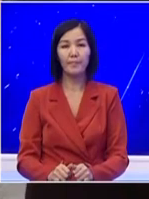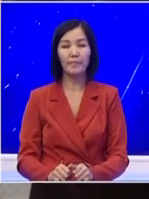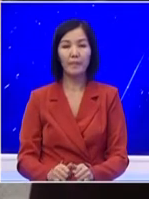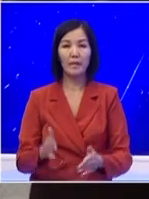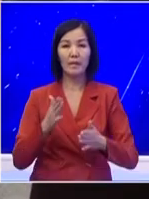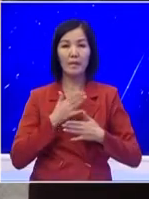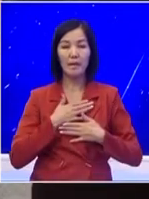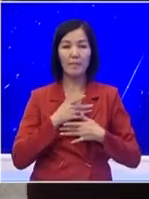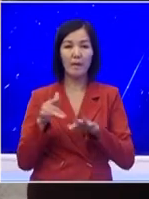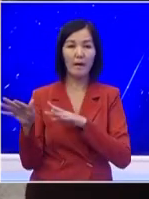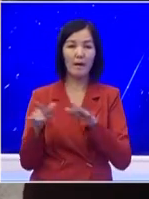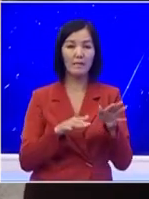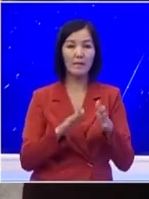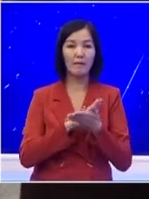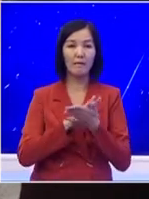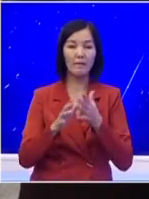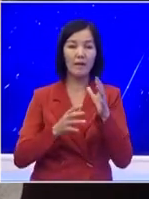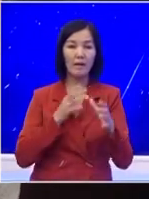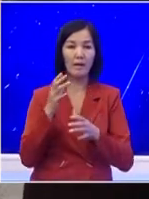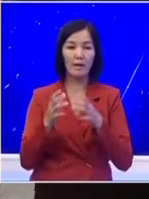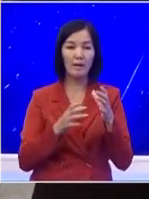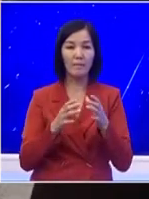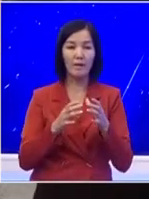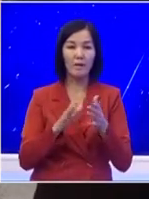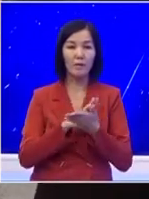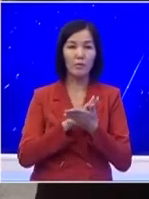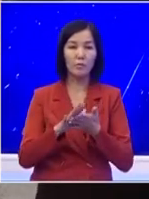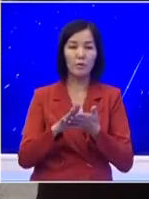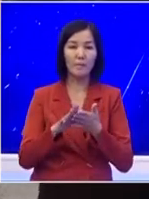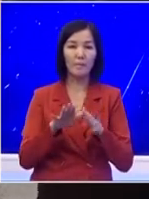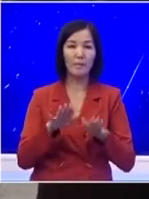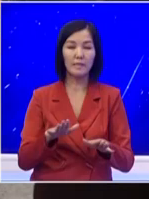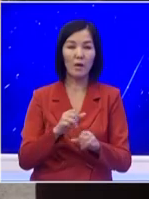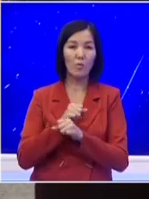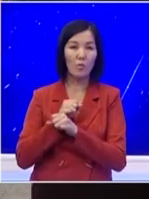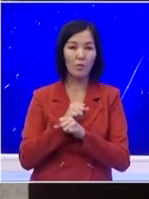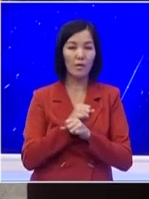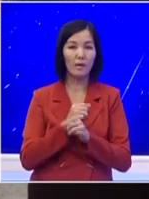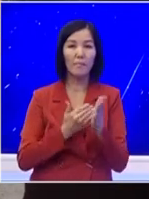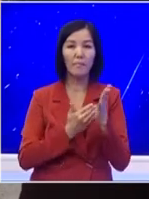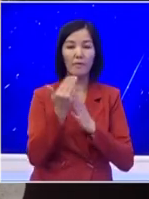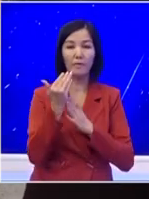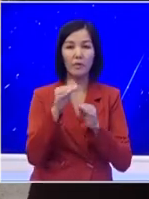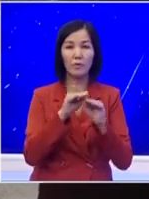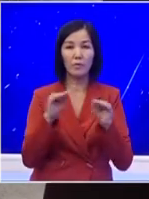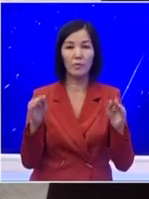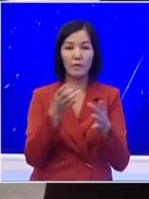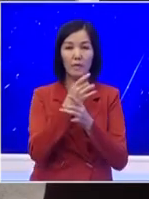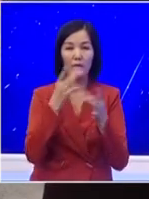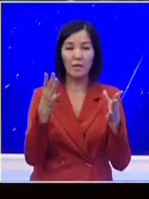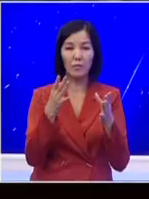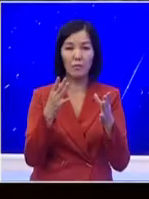Нами продлена акция «Таза Алем». Мы призываем граждан к соблюдению чистоты в местах отдыха, поэтому нацелены на повышение уровня экологической культуры